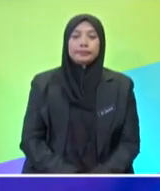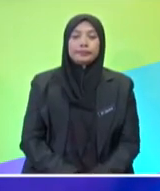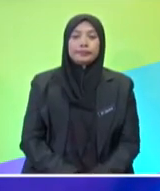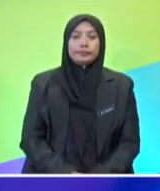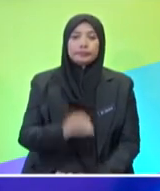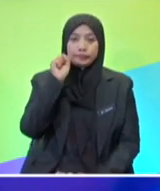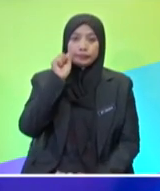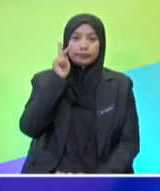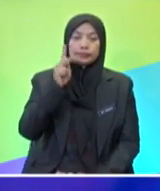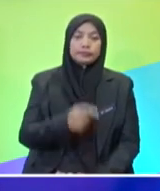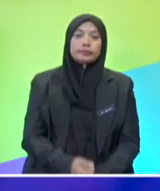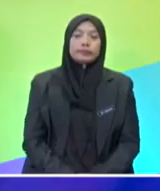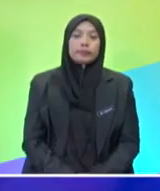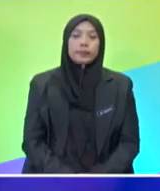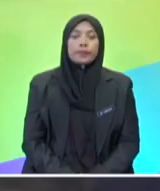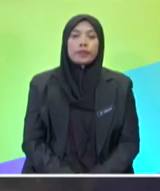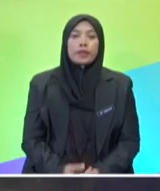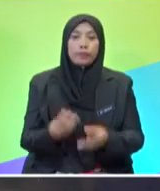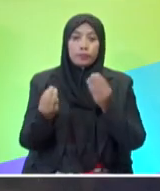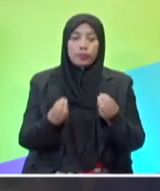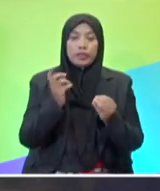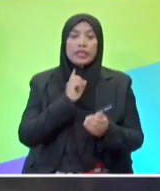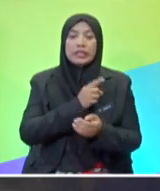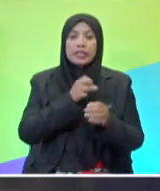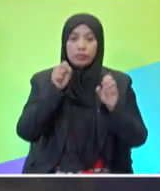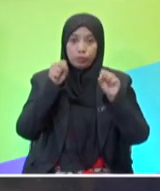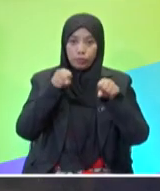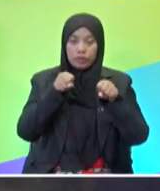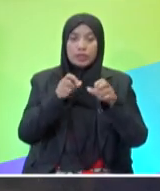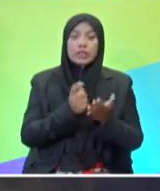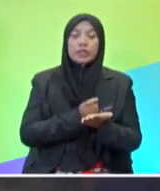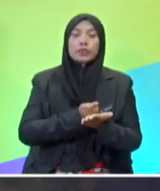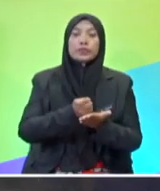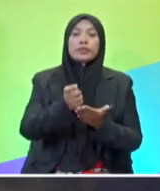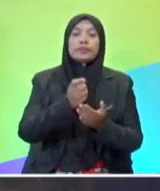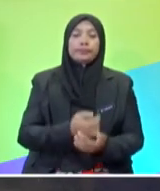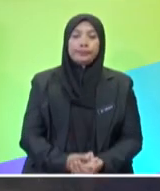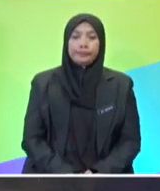Okey. Yeah. Okey, Ustazah. Mungkin kita boleh teruskan, Ustazah.